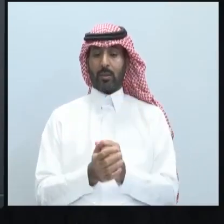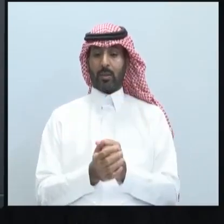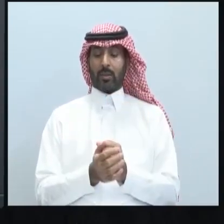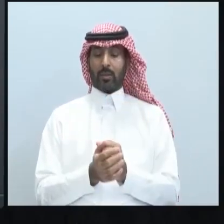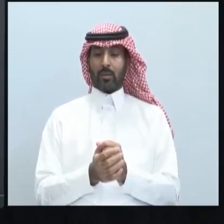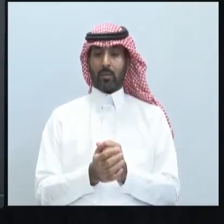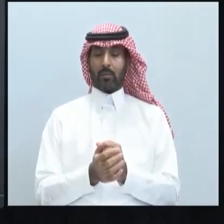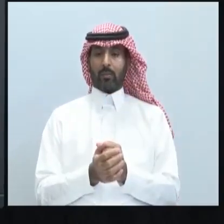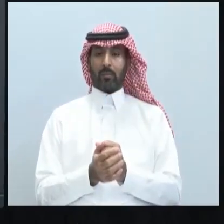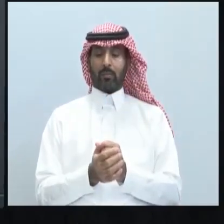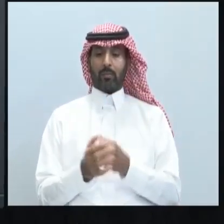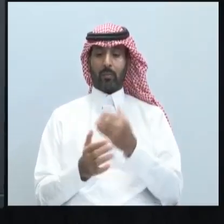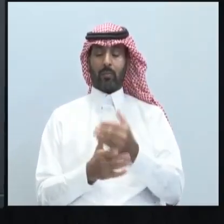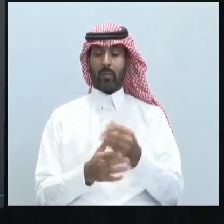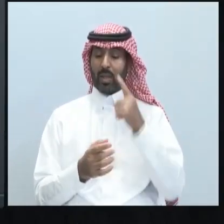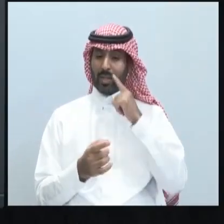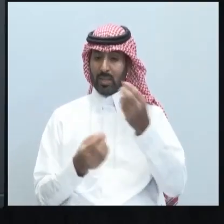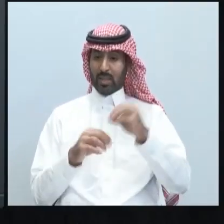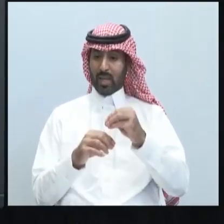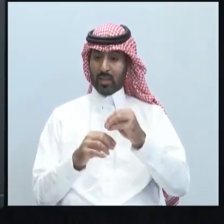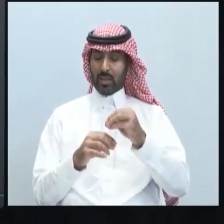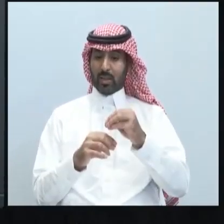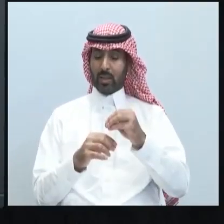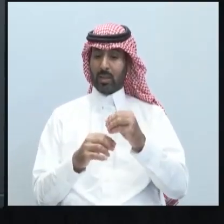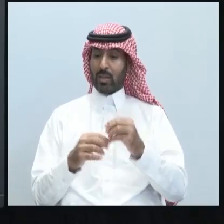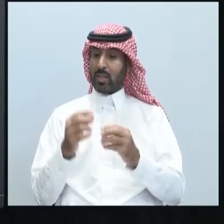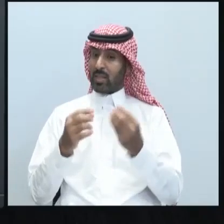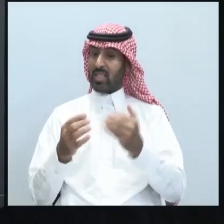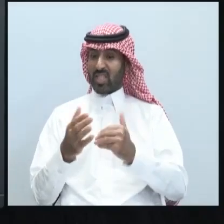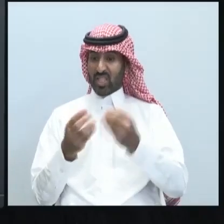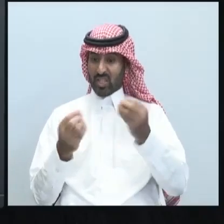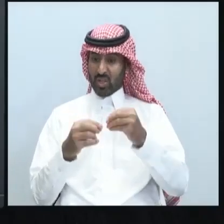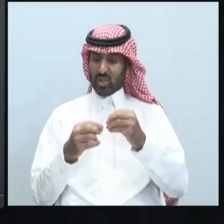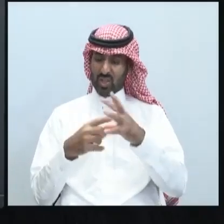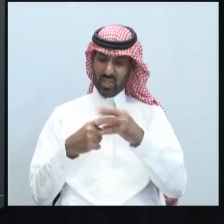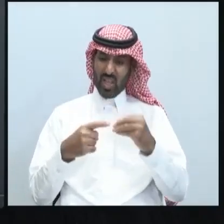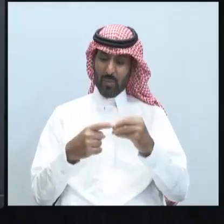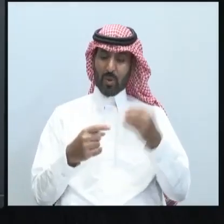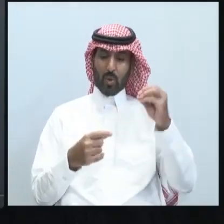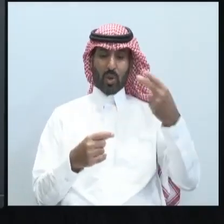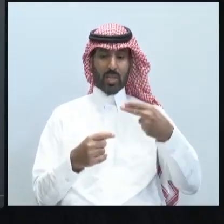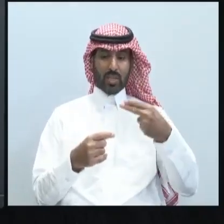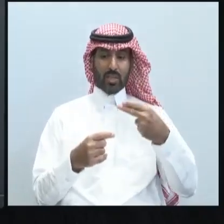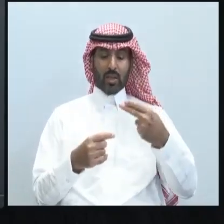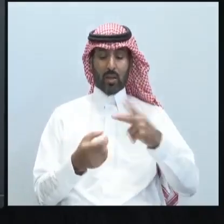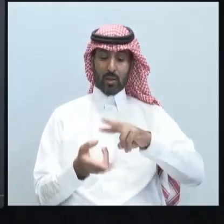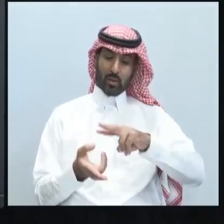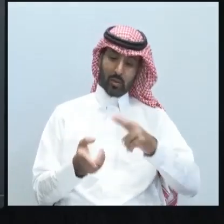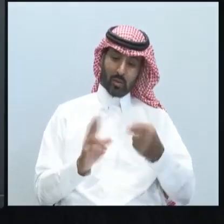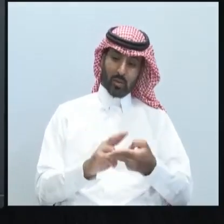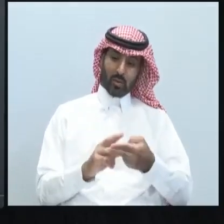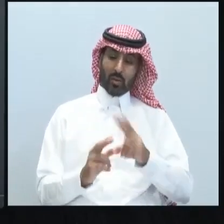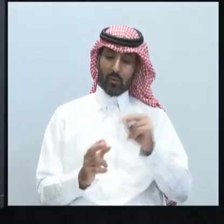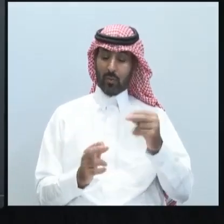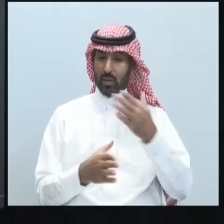مبدا فكميه الزياده هذه يقابلها كميه ايش كميه نقصان من الاوتش حتى يرجع الى ايش الى